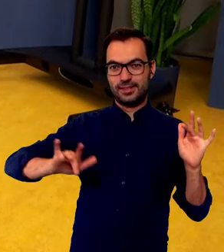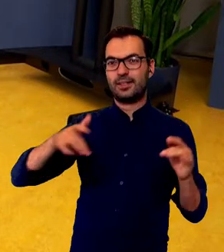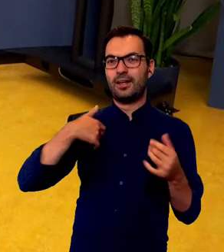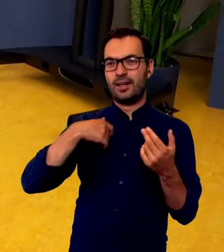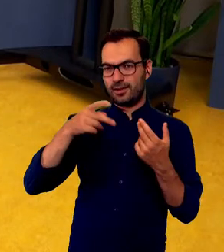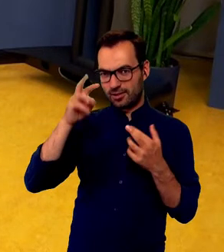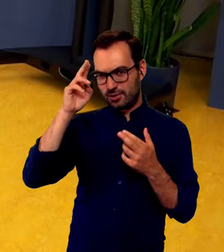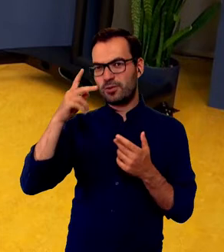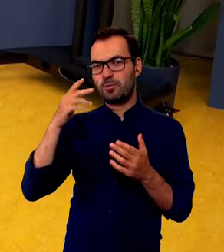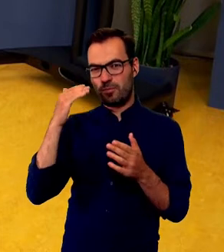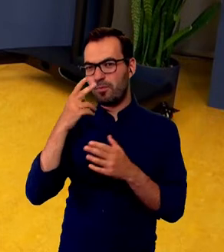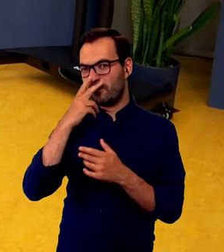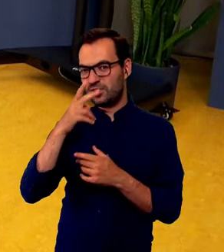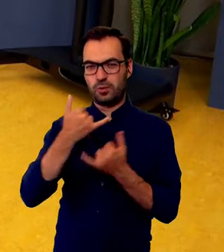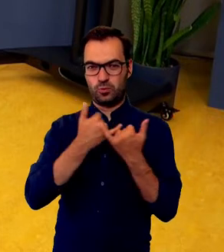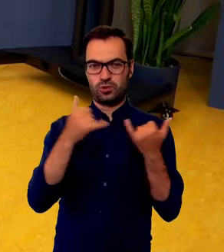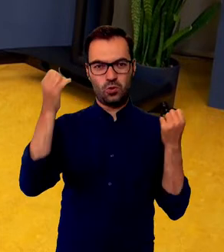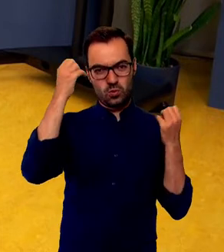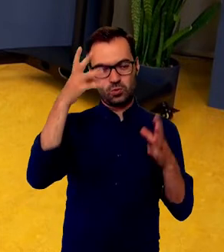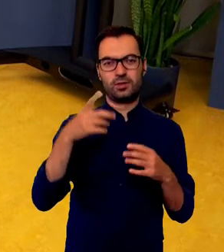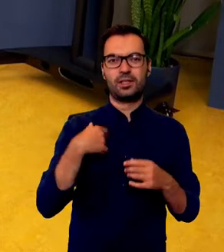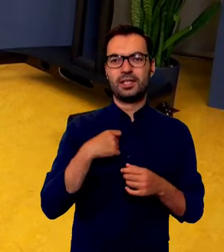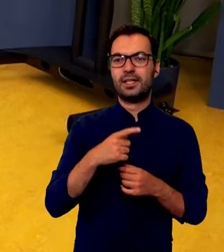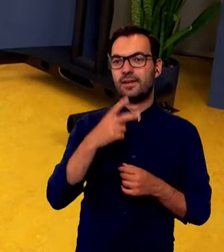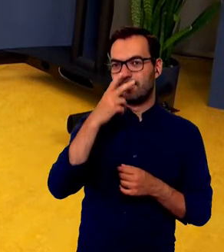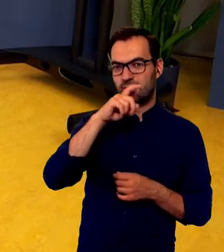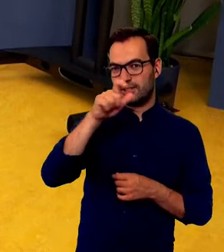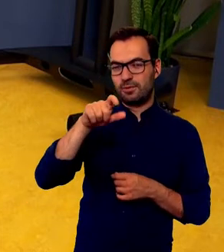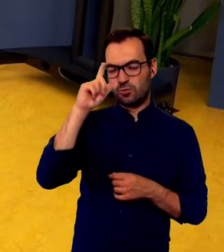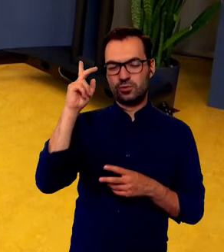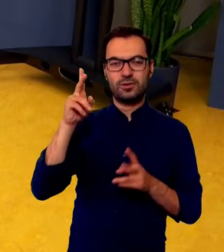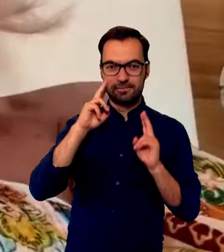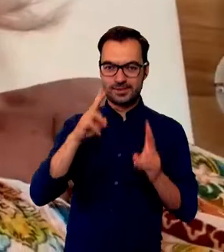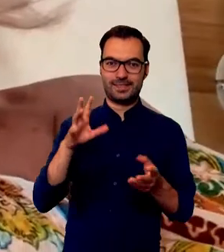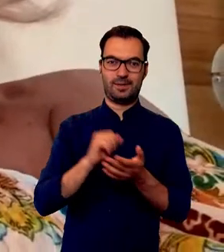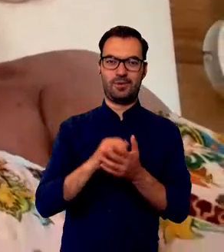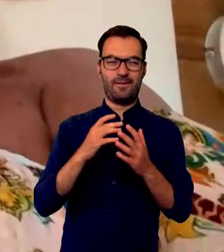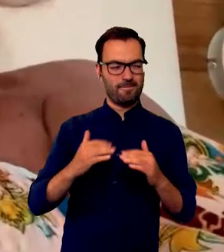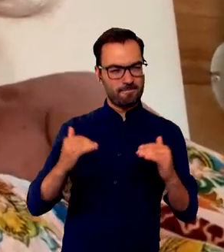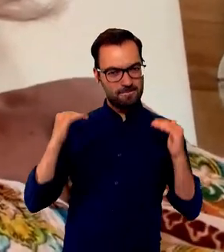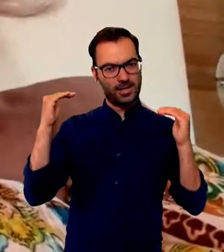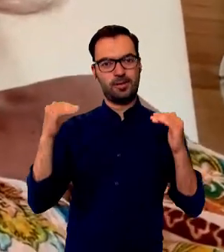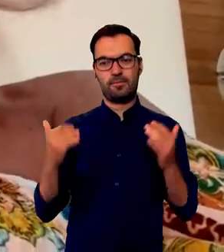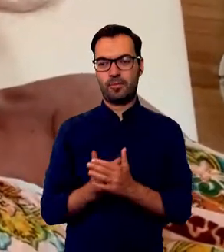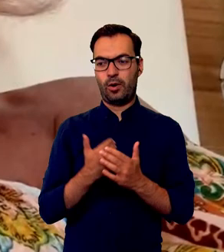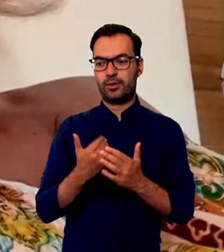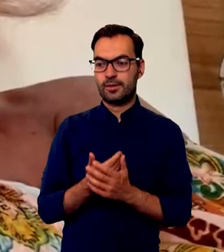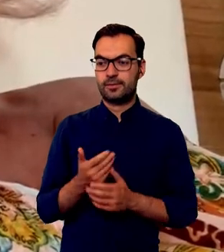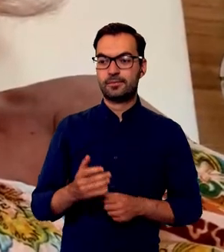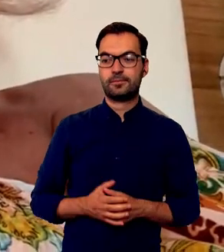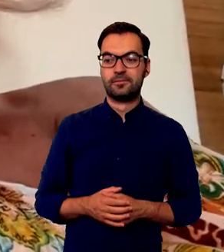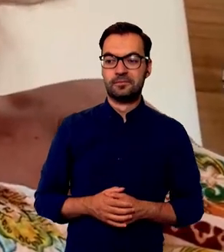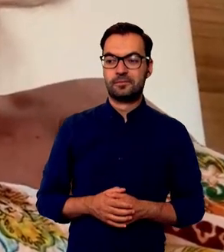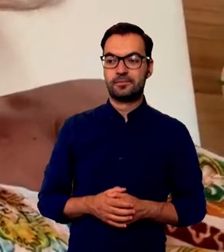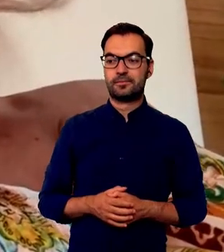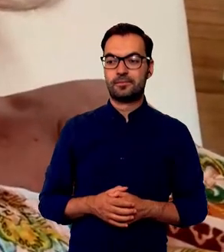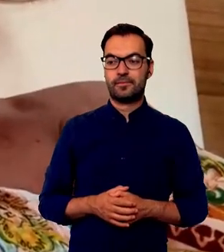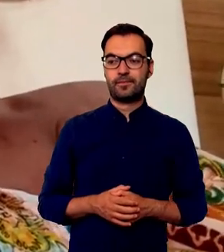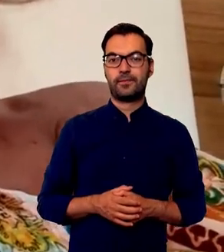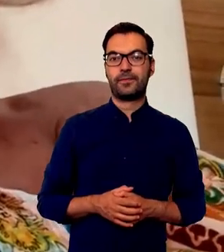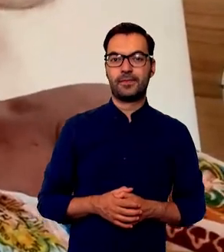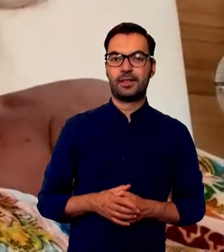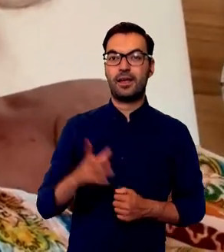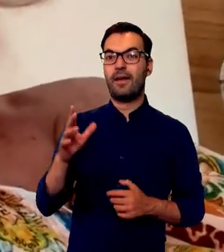trochę poznałam i poznałam trochę ludzi, którzy naprawdę zajmują się dużą modą i ta duża moda wstydzi się